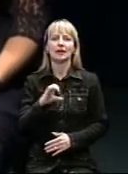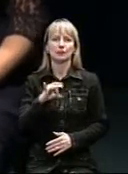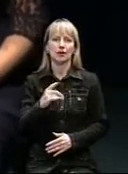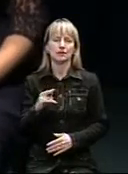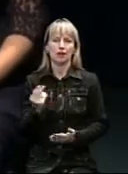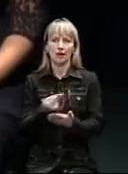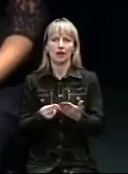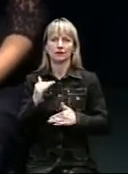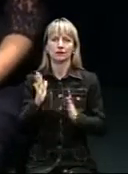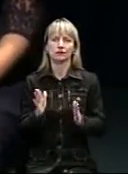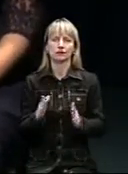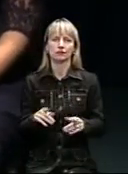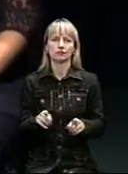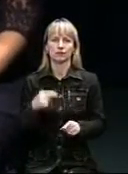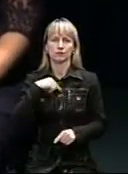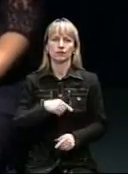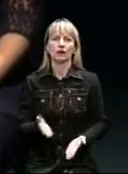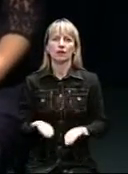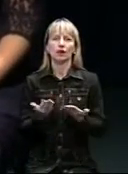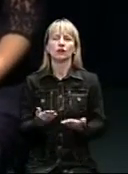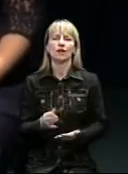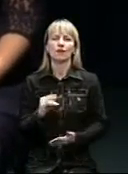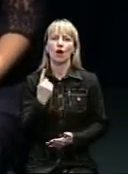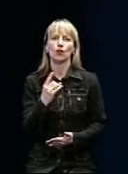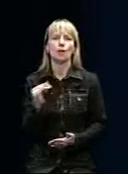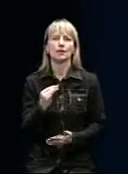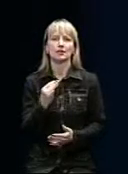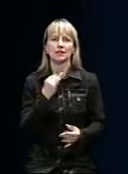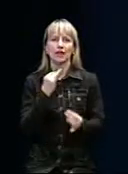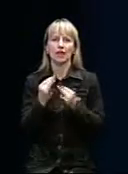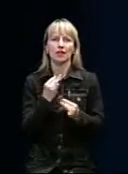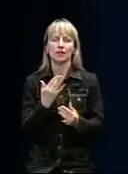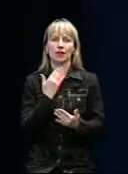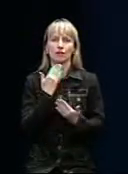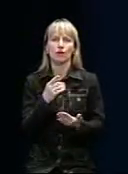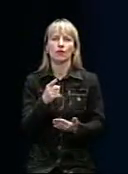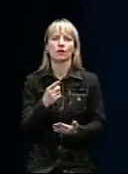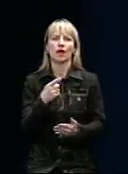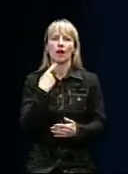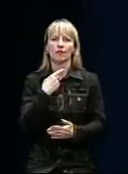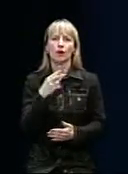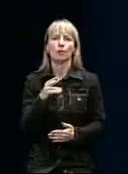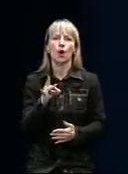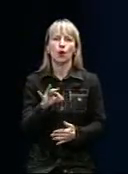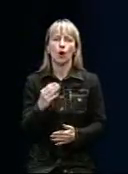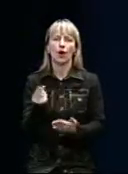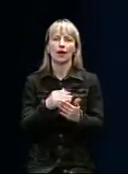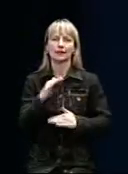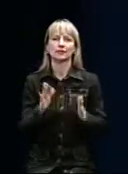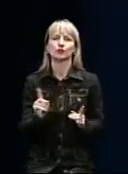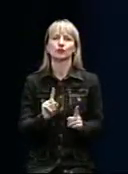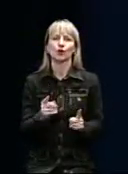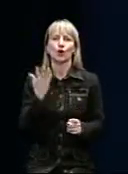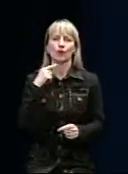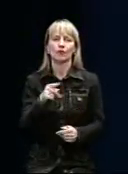ж барвисті, як і мої. От в одному з інтерв'ю ви казали, що про картину йшлася мова, і що